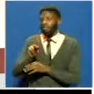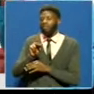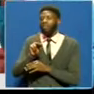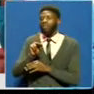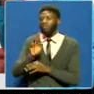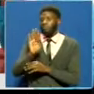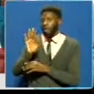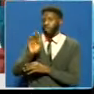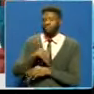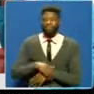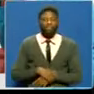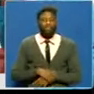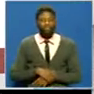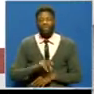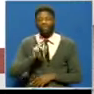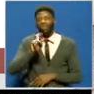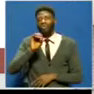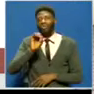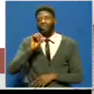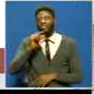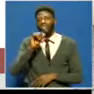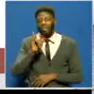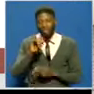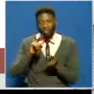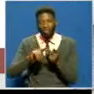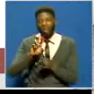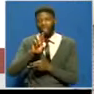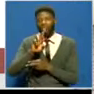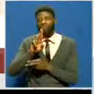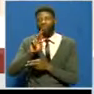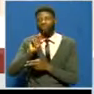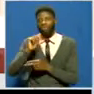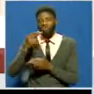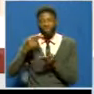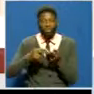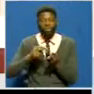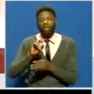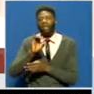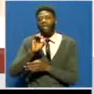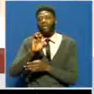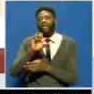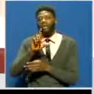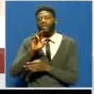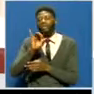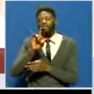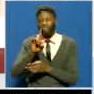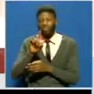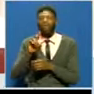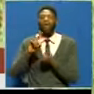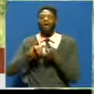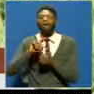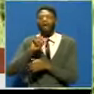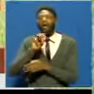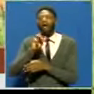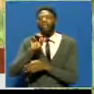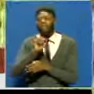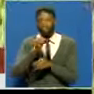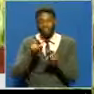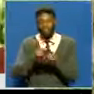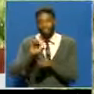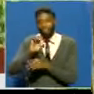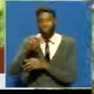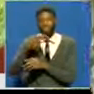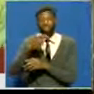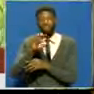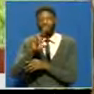Bridget Kosgei, Ruth Chepngetich, Peres Jepchirchir, Eliud Kipchoge, Amos Kipruto na Lawrence Cherono walipokea mafunzo ya safari